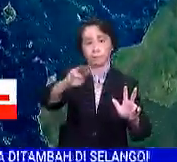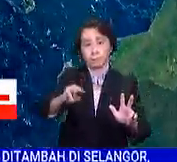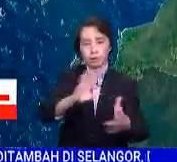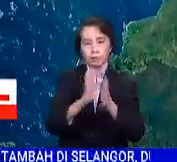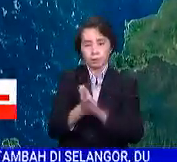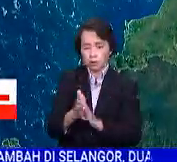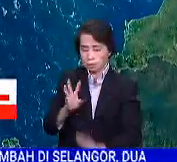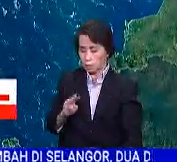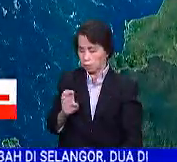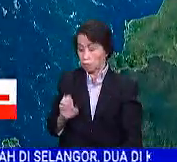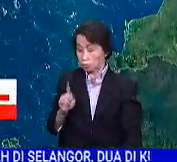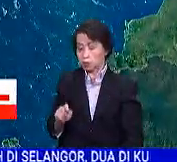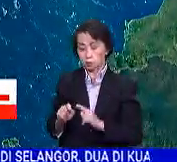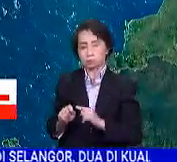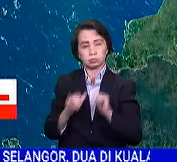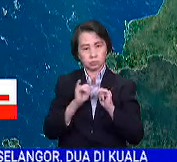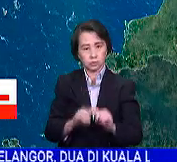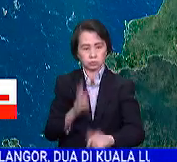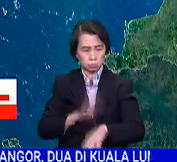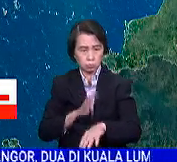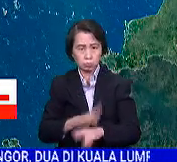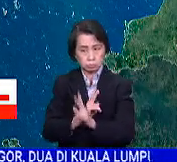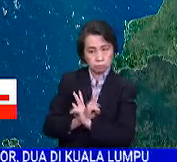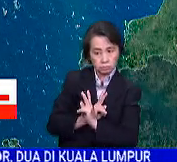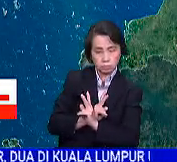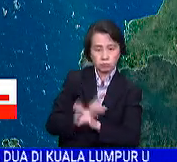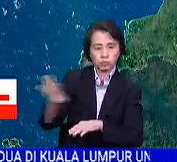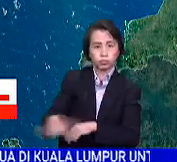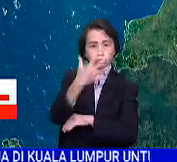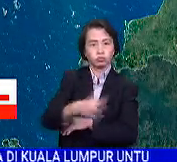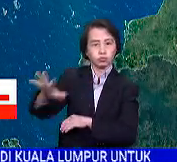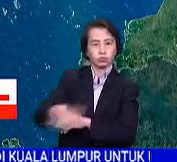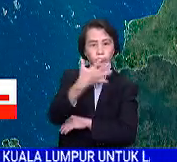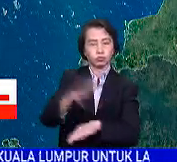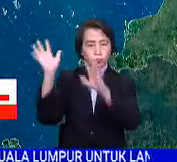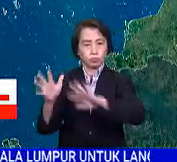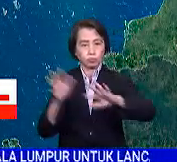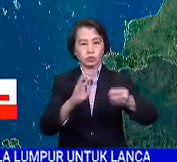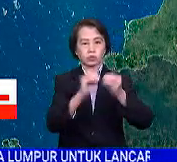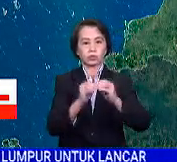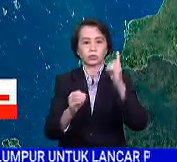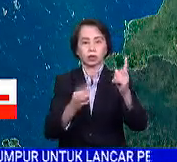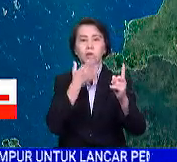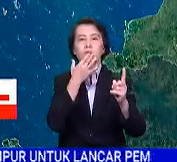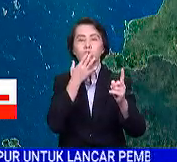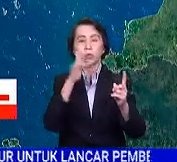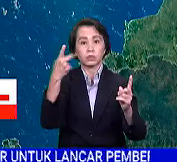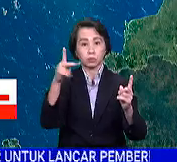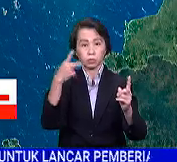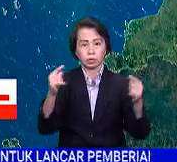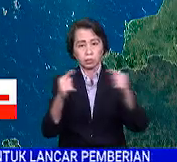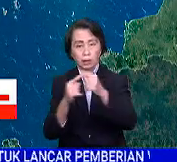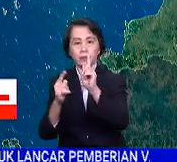Met Malaysia masih lagi mengekalkan amaran angin kencang serta lobak gelora ketika pertama melibatkan kawasan perairan Phuket